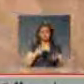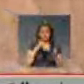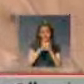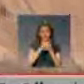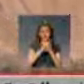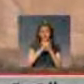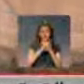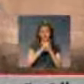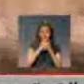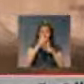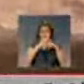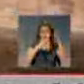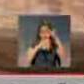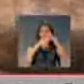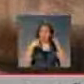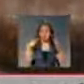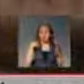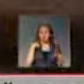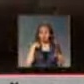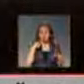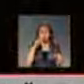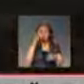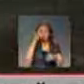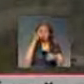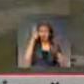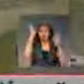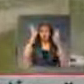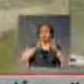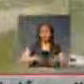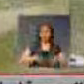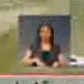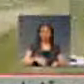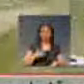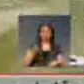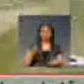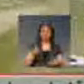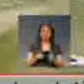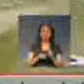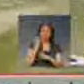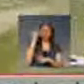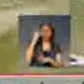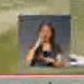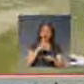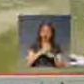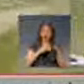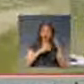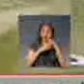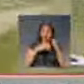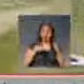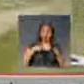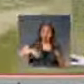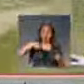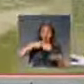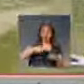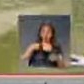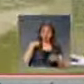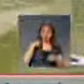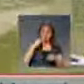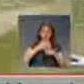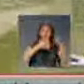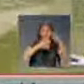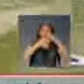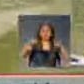4 شهور وقلت لك المجاري جايه من تحت البيوت، دخلت البيت وقع على غفله كده، هو اتصرفت في قرشين 8000 جنيه بنيته